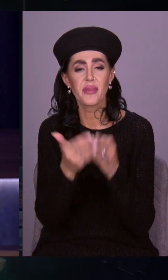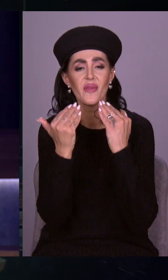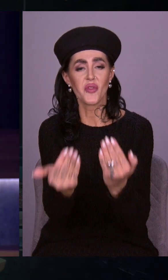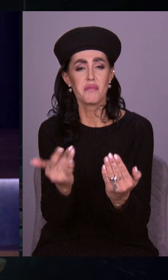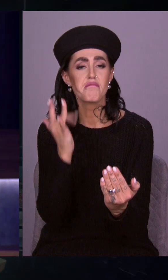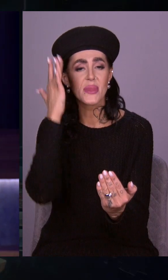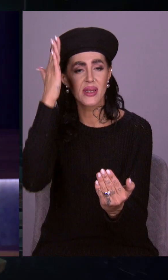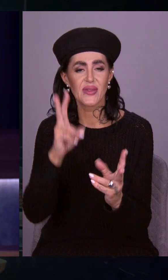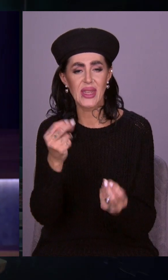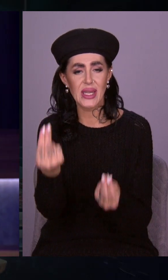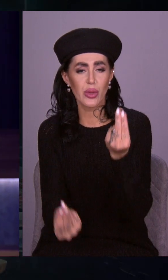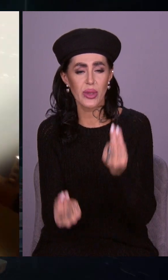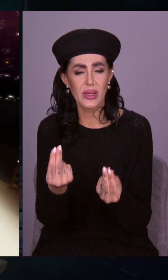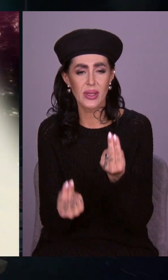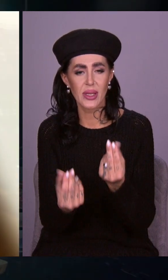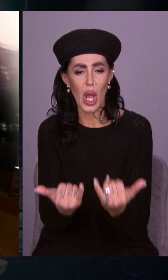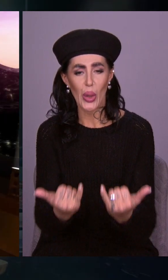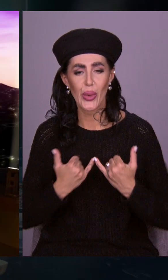гра «Зіграй мені фільм».